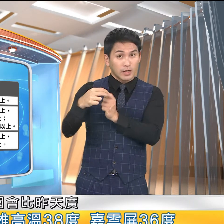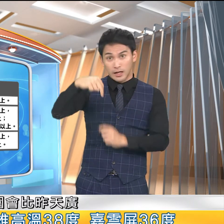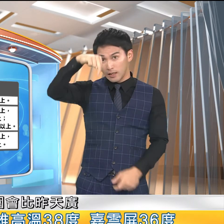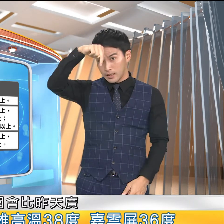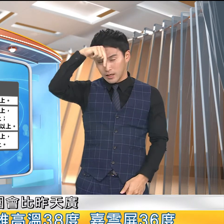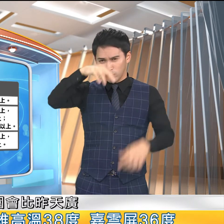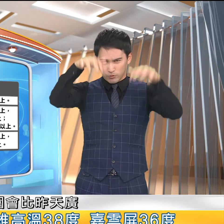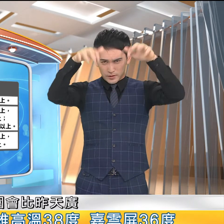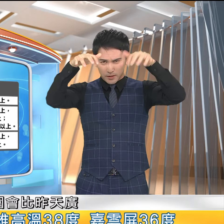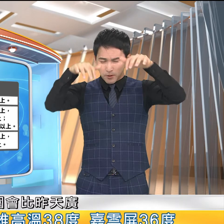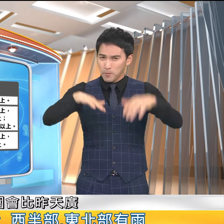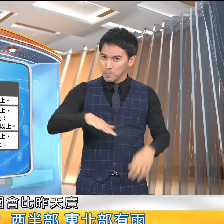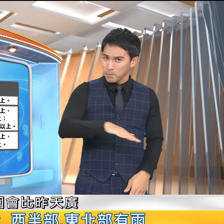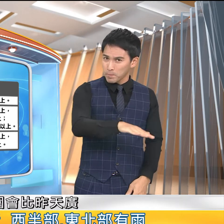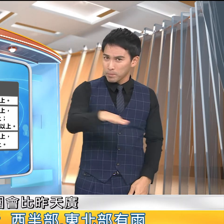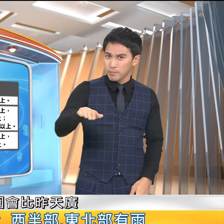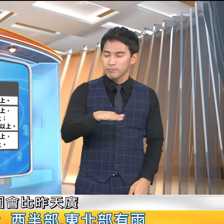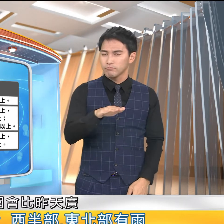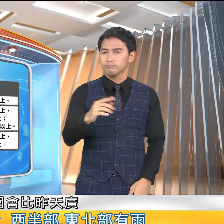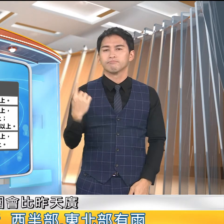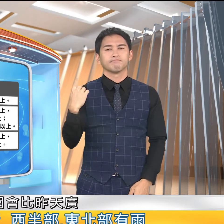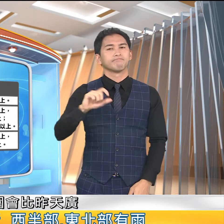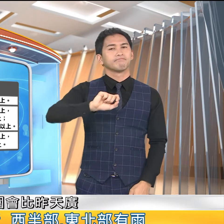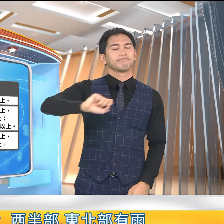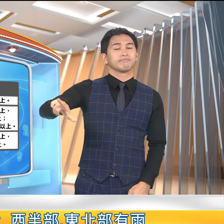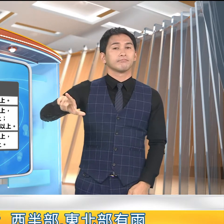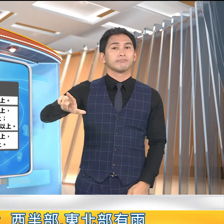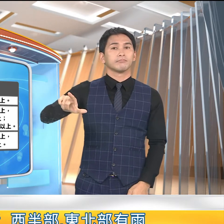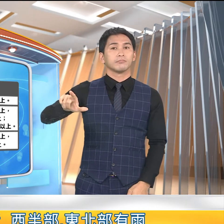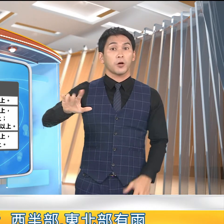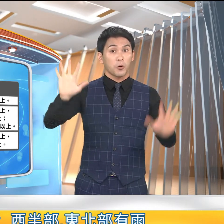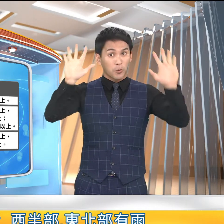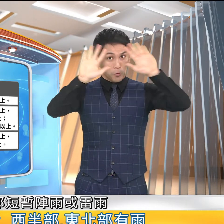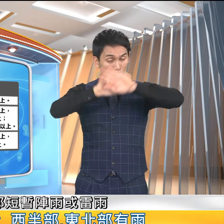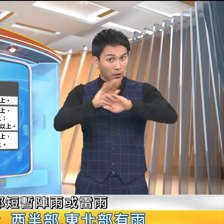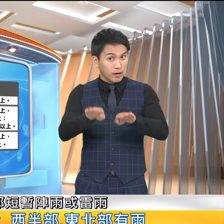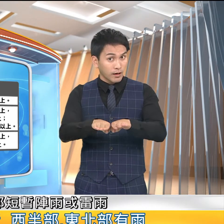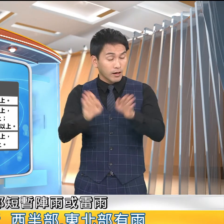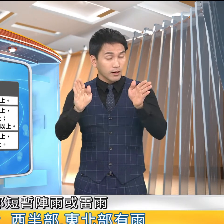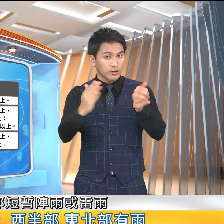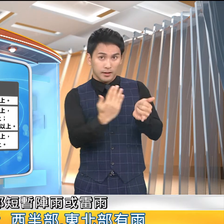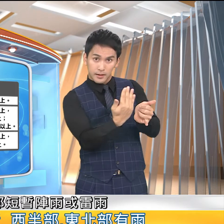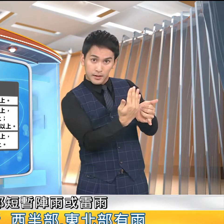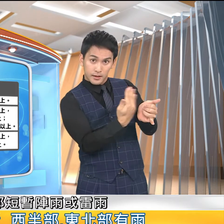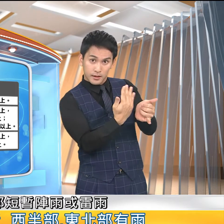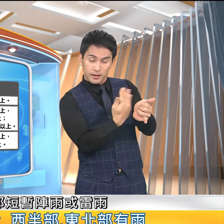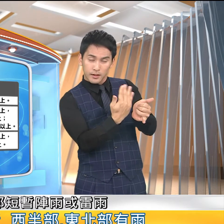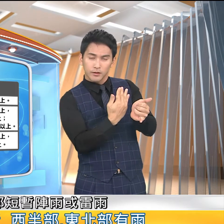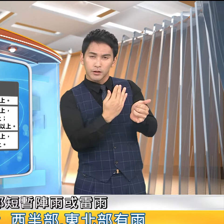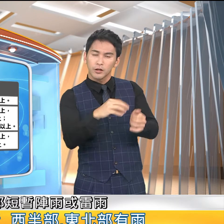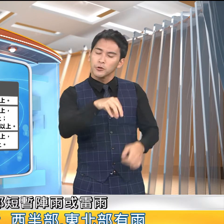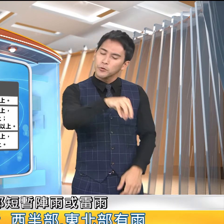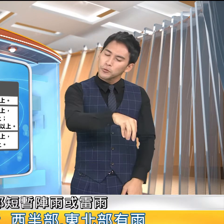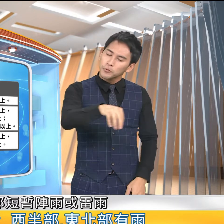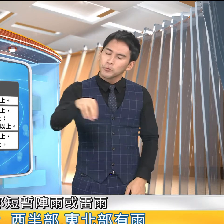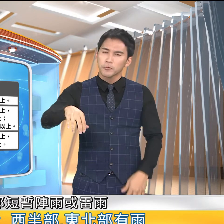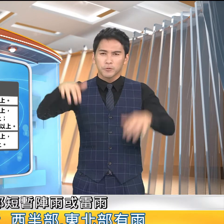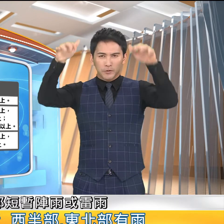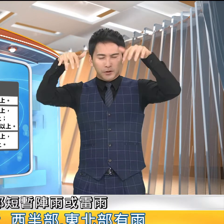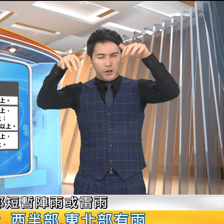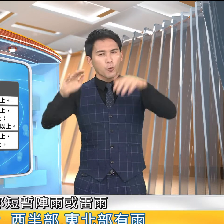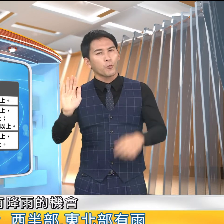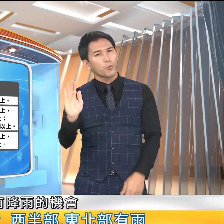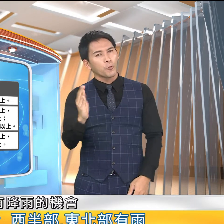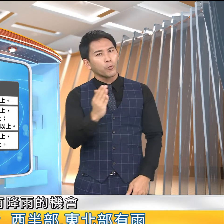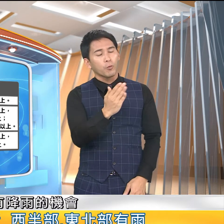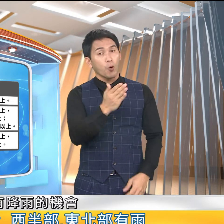靠近，午后降雨的范围会比昨天广。晚上开始，西半部出现局部短暂阵雨或雷